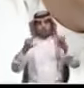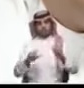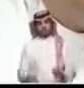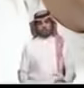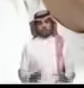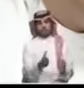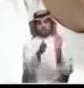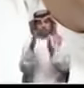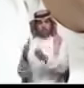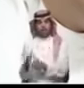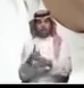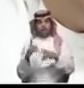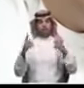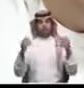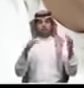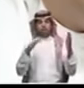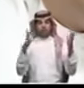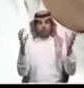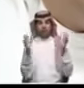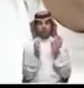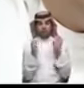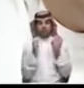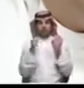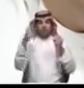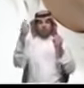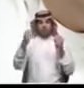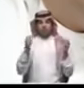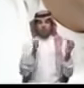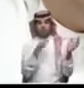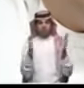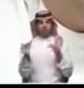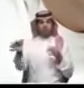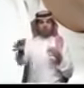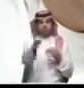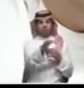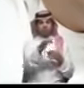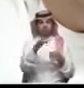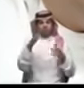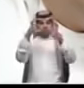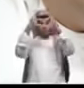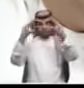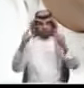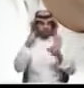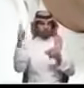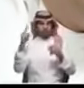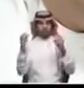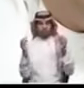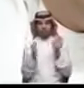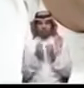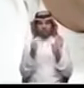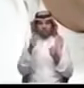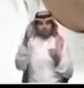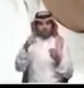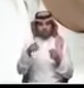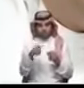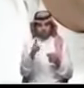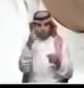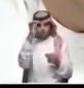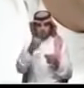الله. ماذا بخصوص العواصف الثلجية التي تضرب بعض الدول مثل لبنان؟ هل يتوقع تأثر الأجواء المملكة